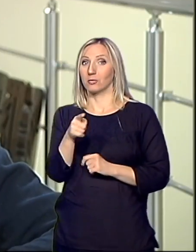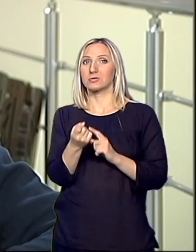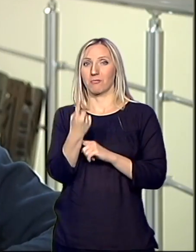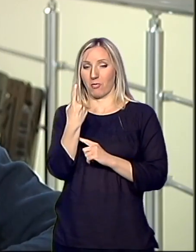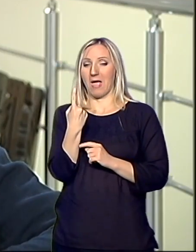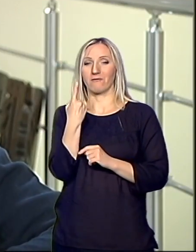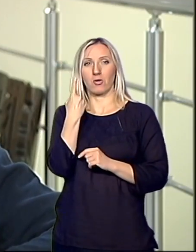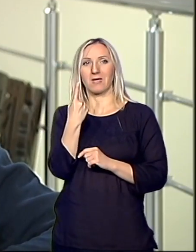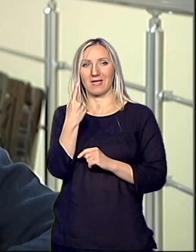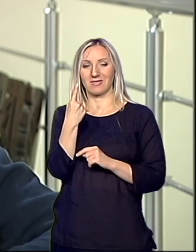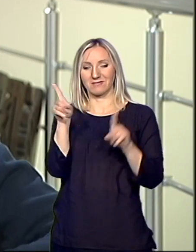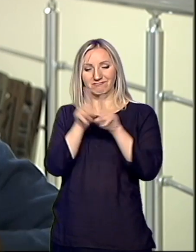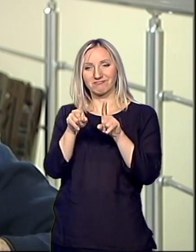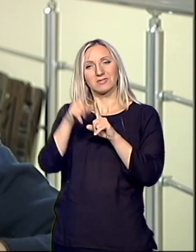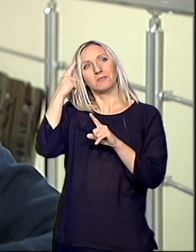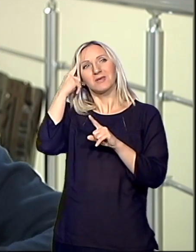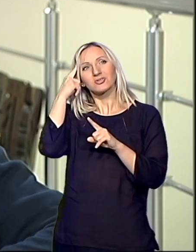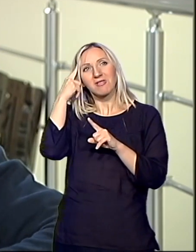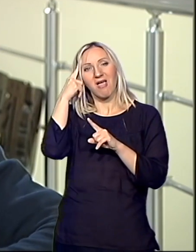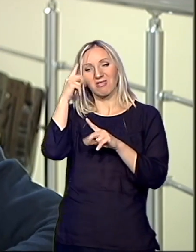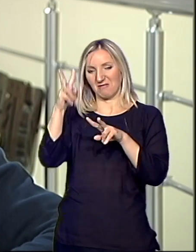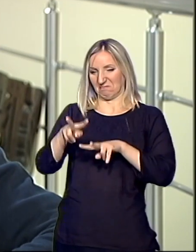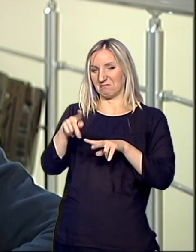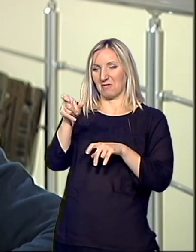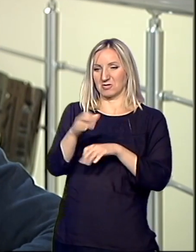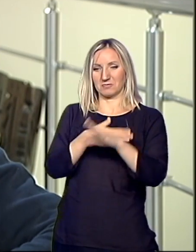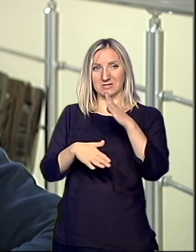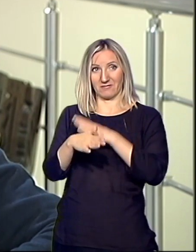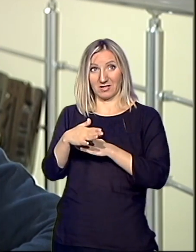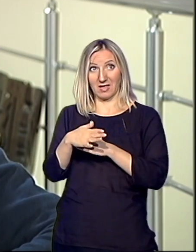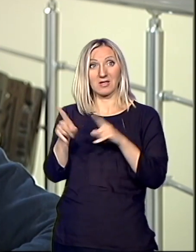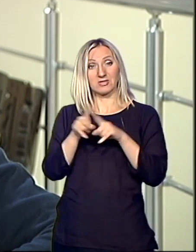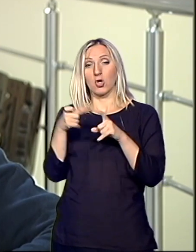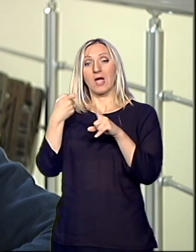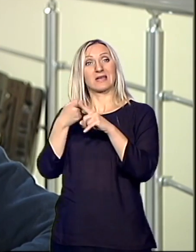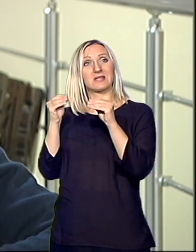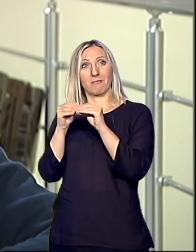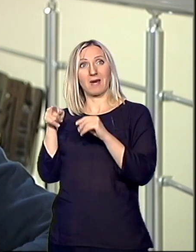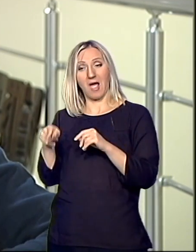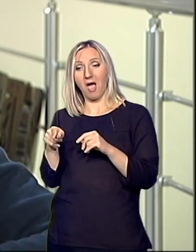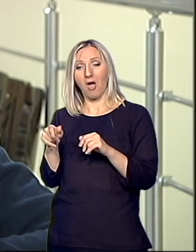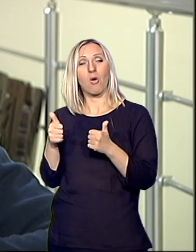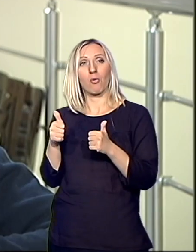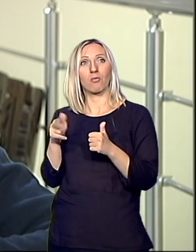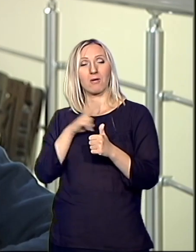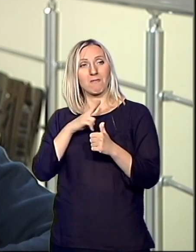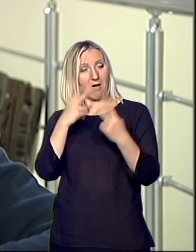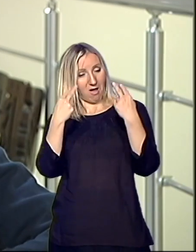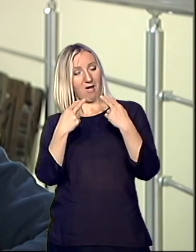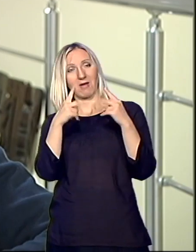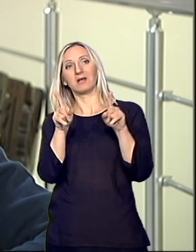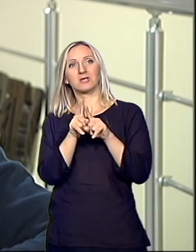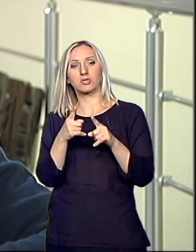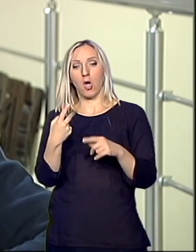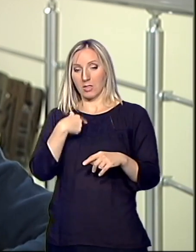mitova, jedan od stereotipa, jedan od problema sa kojima se Kristi Braun susreće tokom celog svog života, to je tretiranje osoba